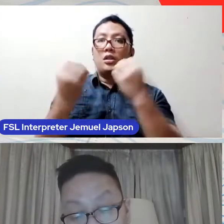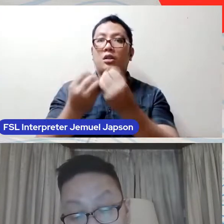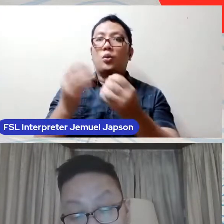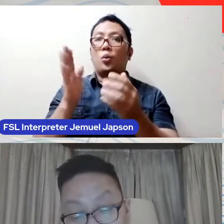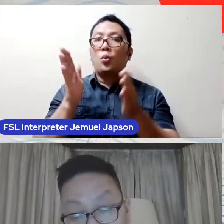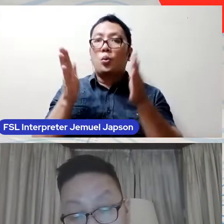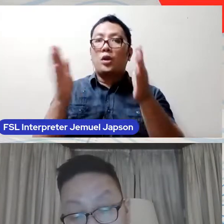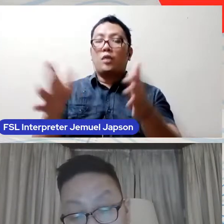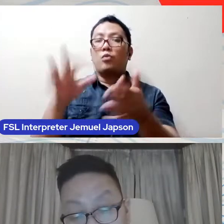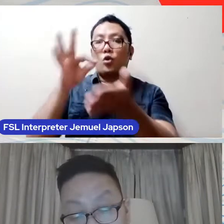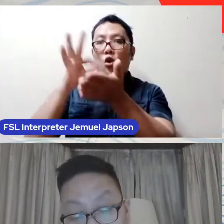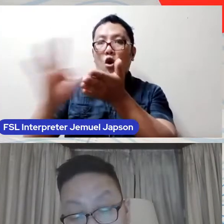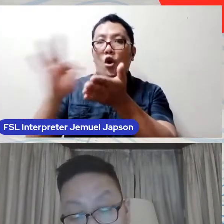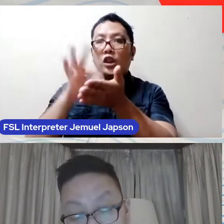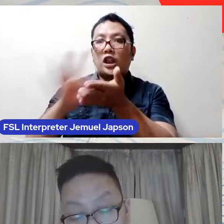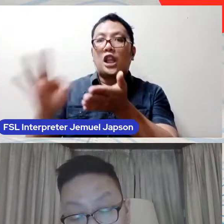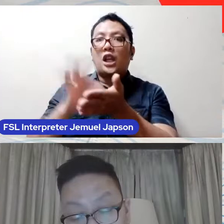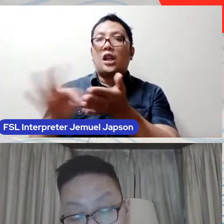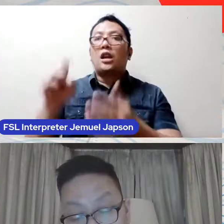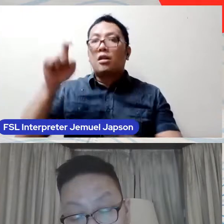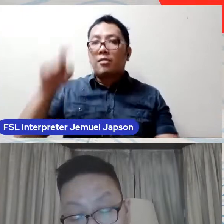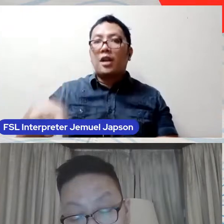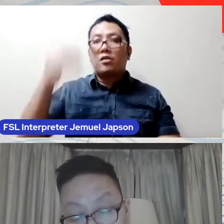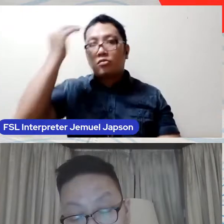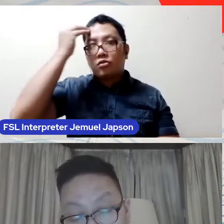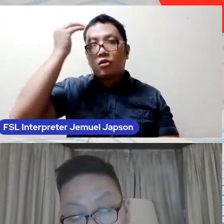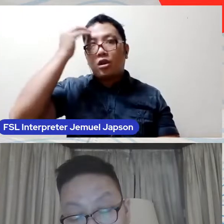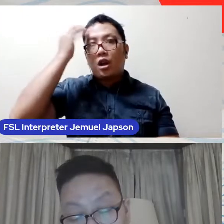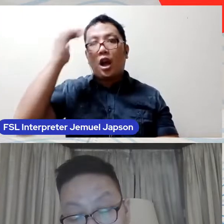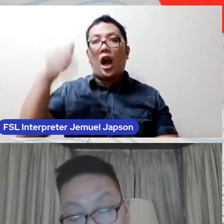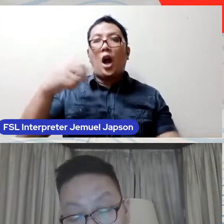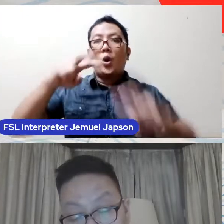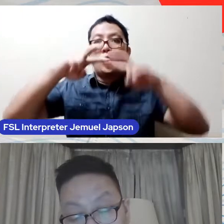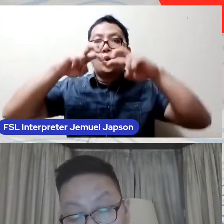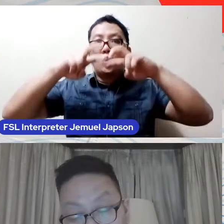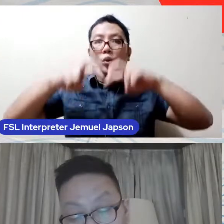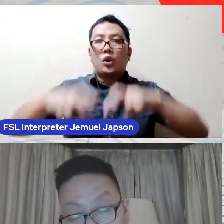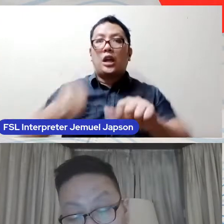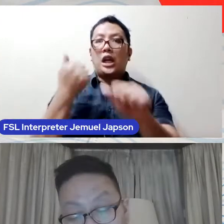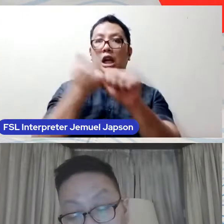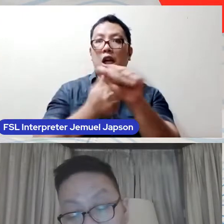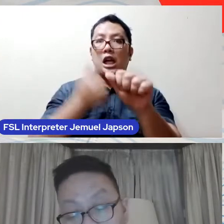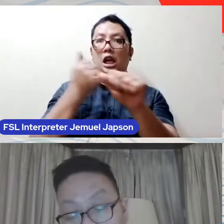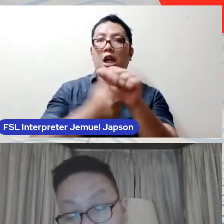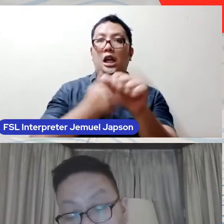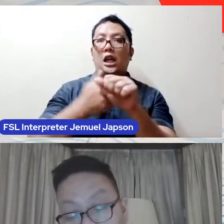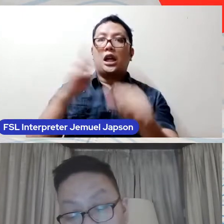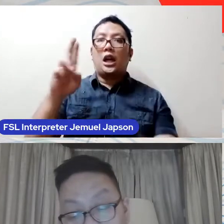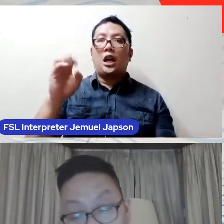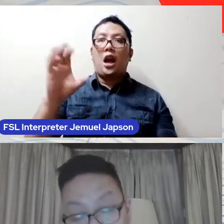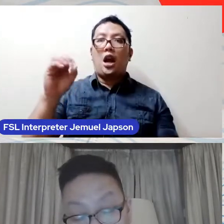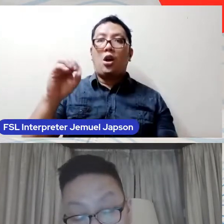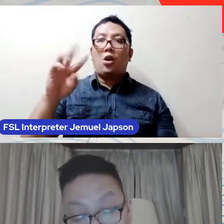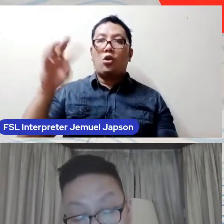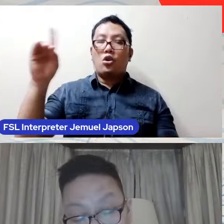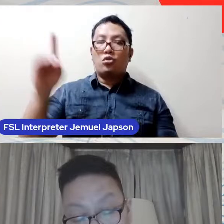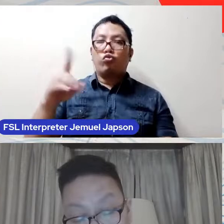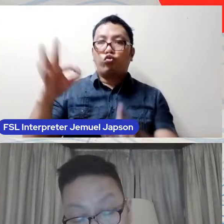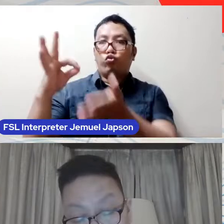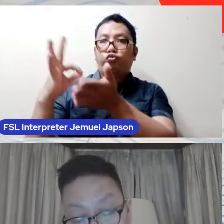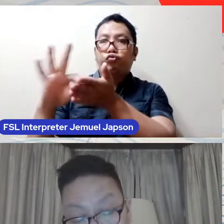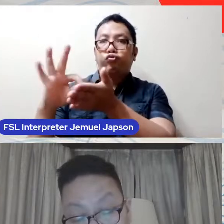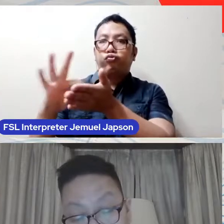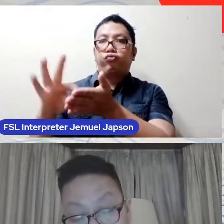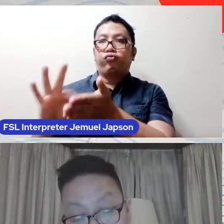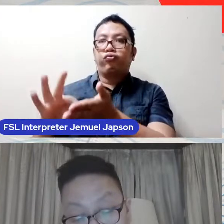audit. Kumbaga, you have to know how to trace each and every record that you were able to tally or you